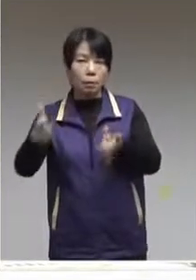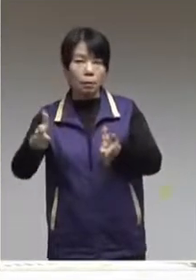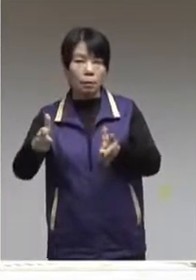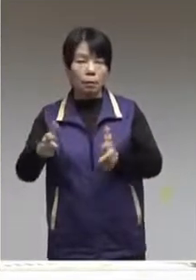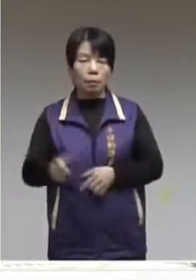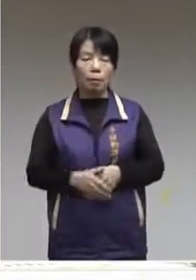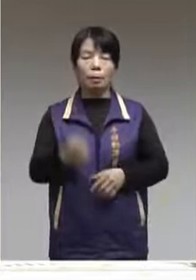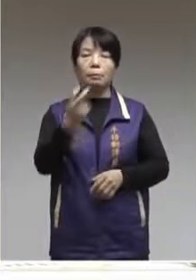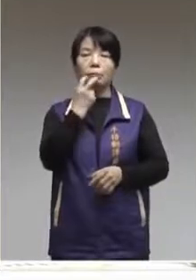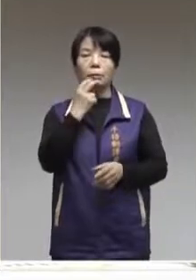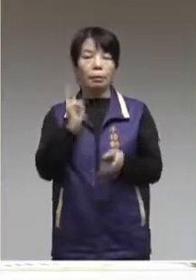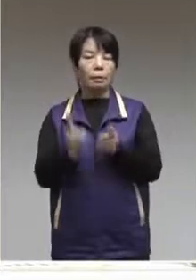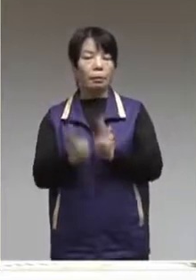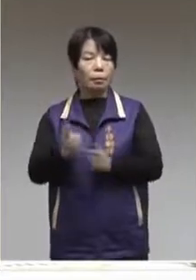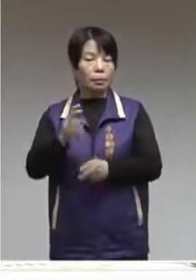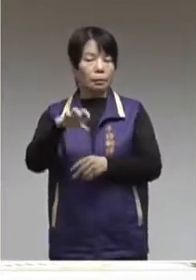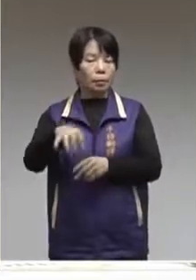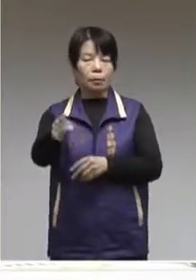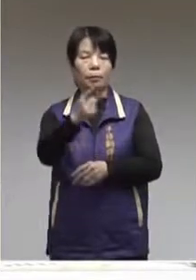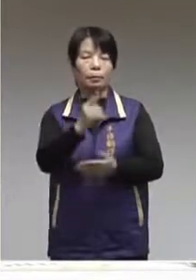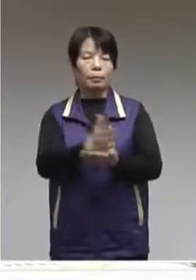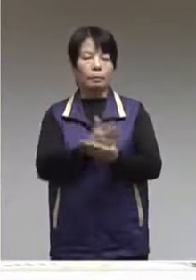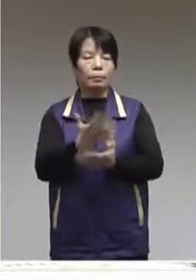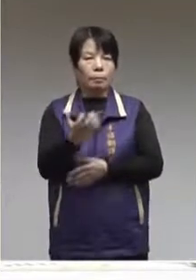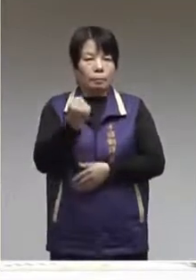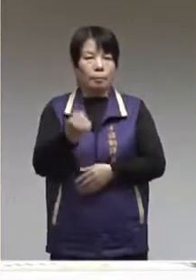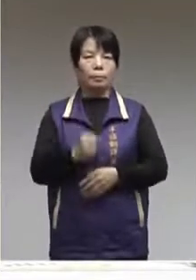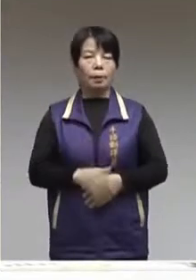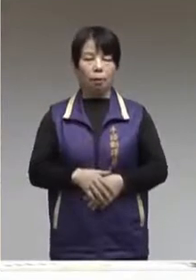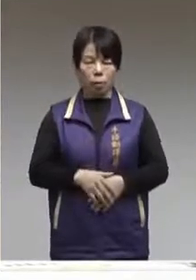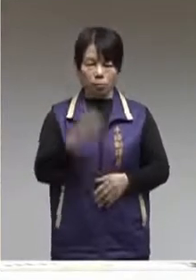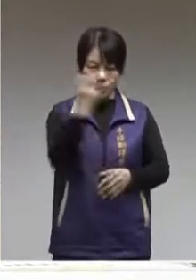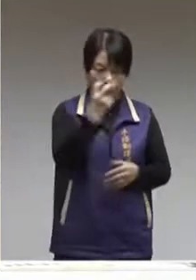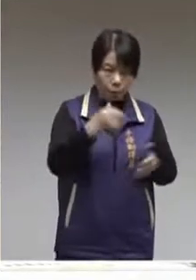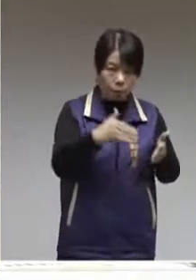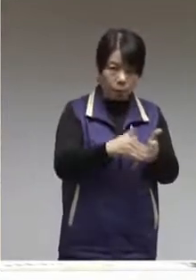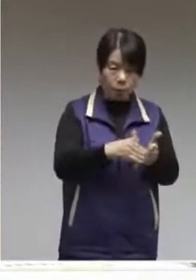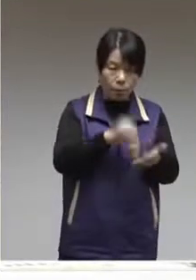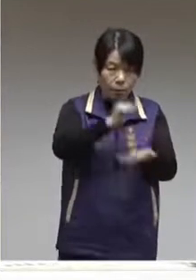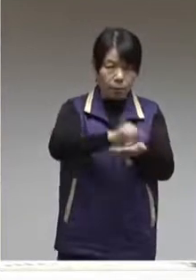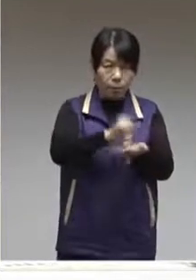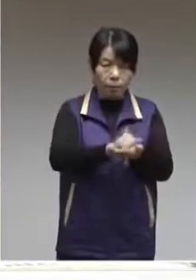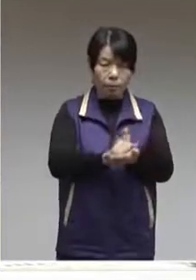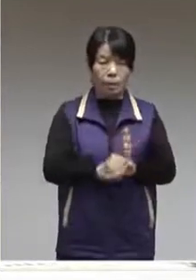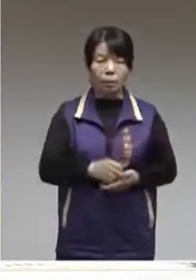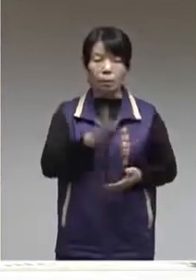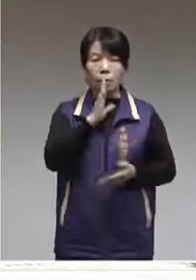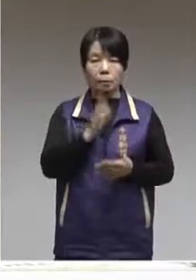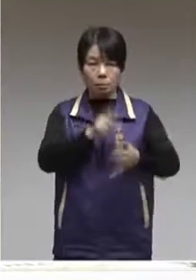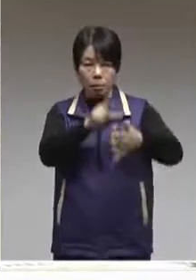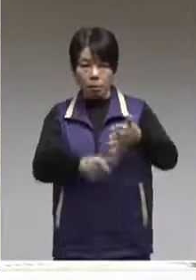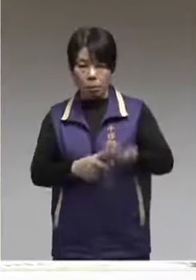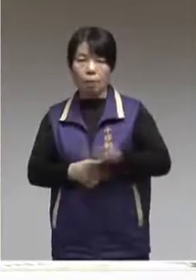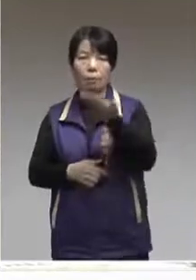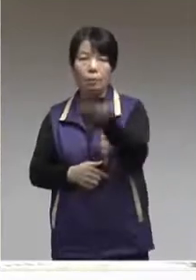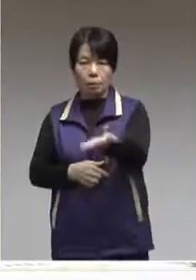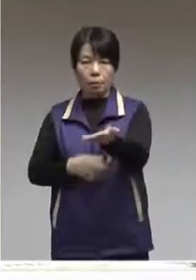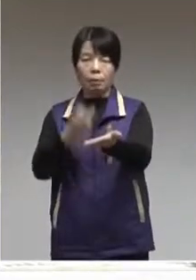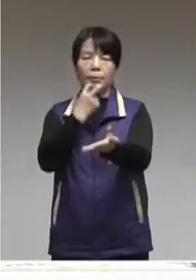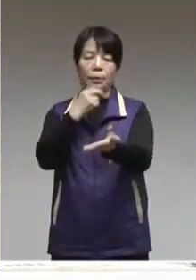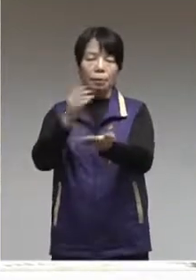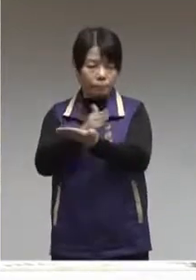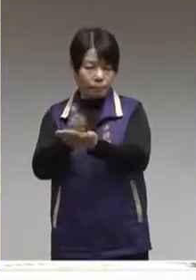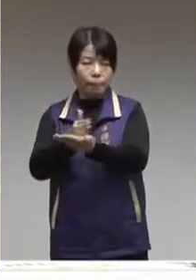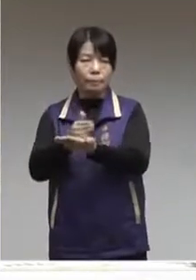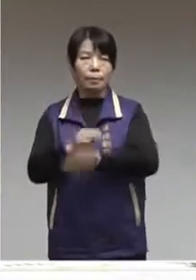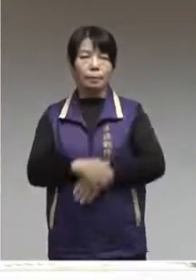中央的判定，就是说我们检查的结果，然后是不是要成立个案，这个就要由中央来做判断。